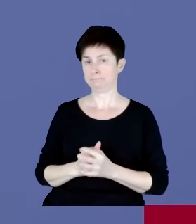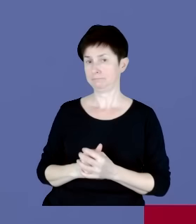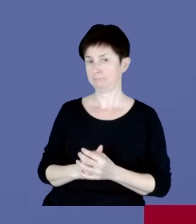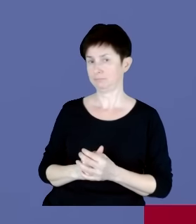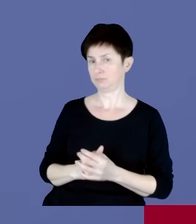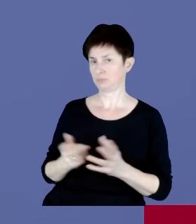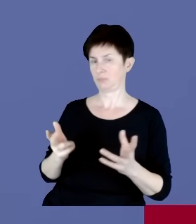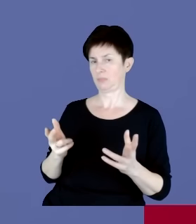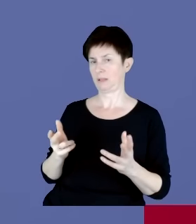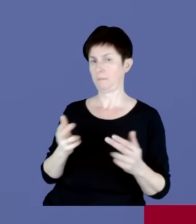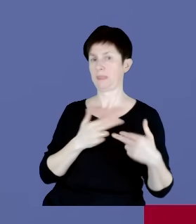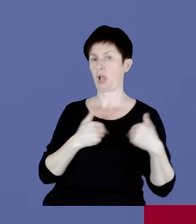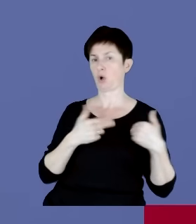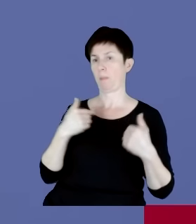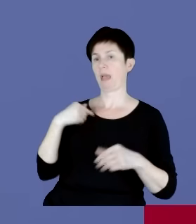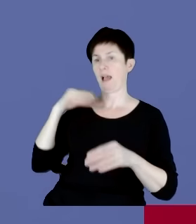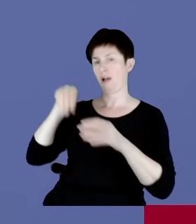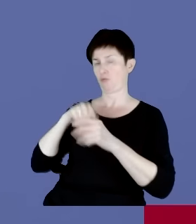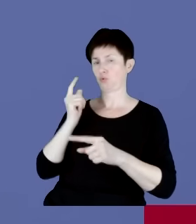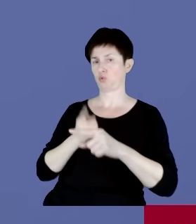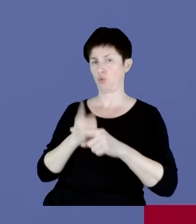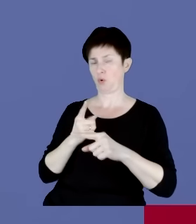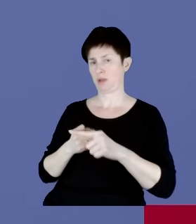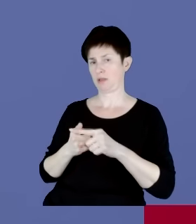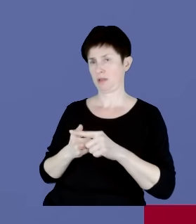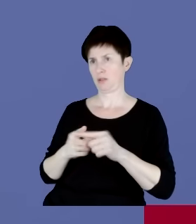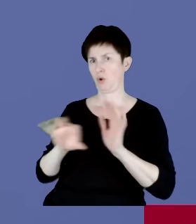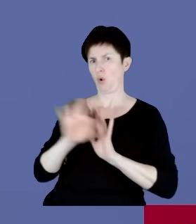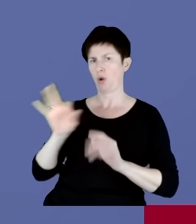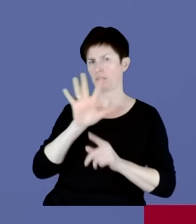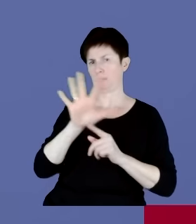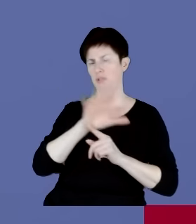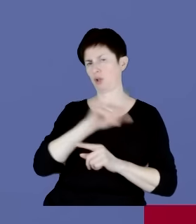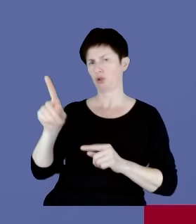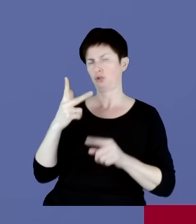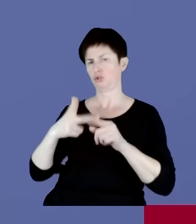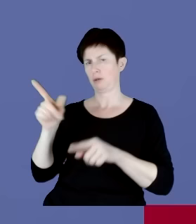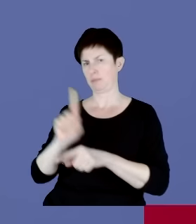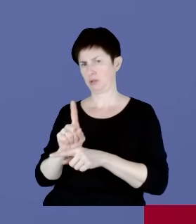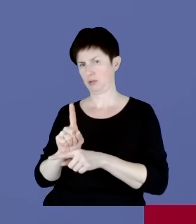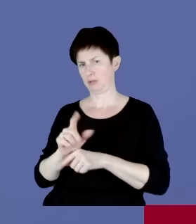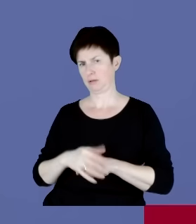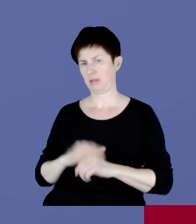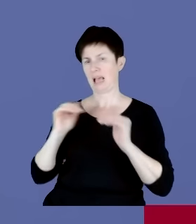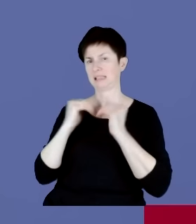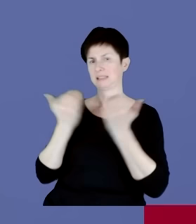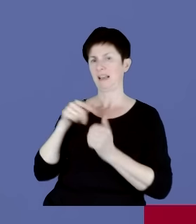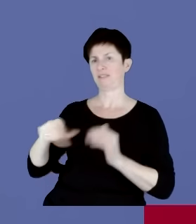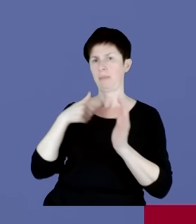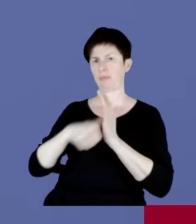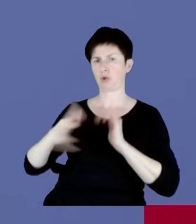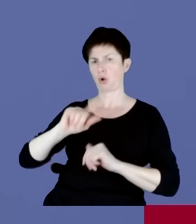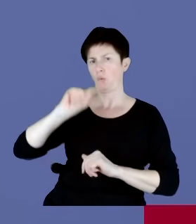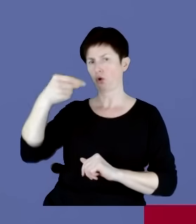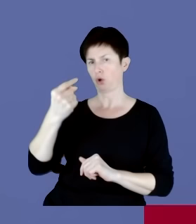Komisje, te, których jestem członkiem, trwają od 15 do pół godziny maksymalnie, a Sejm w tym tygodniu trwał niecałą godzinę. To jest